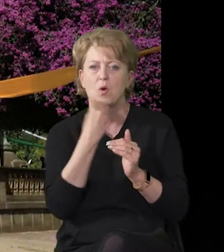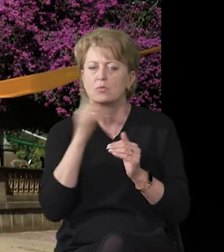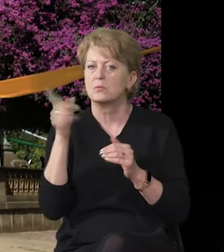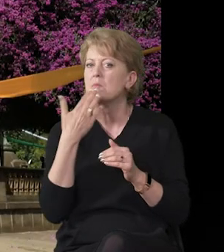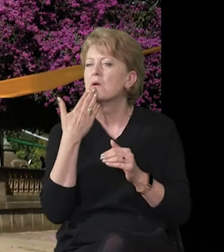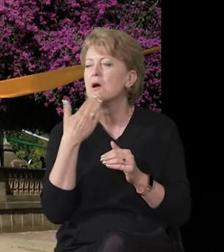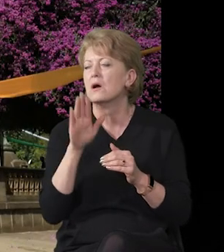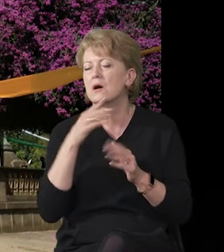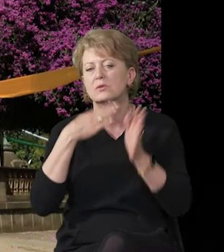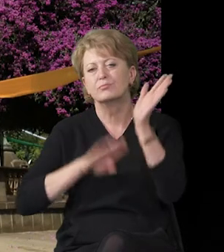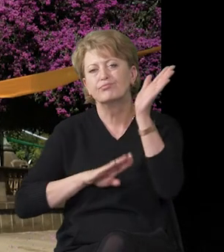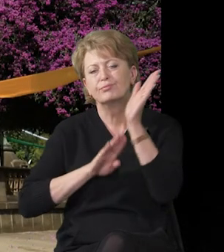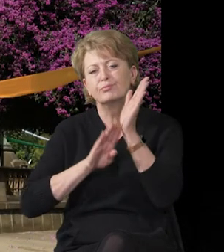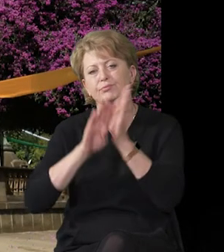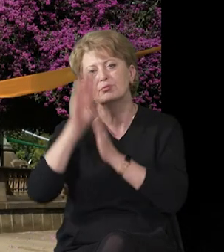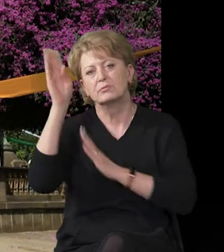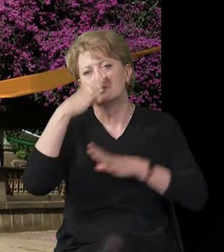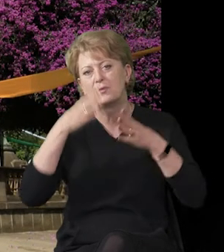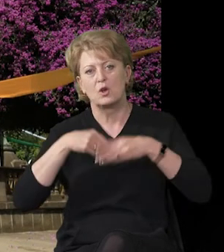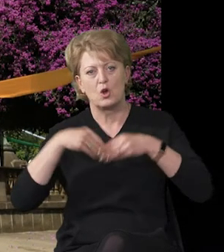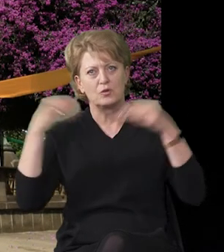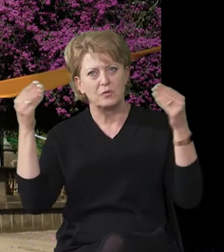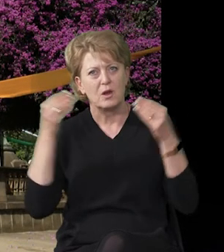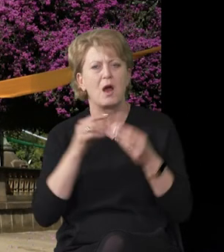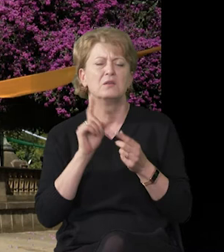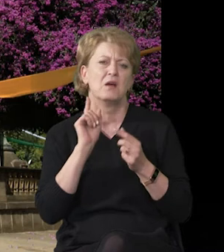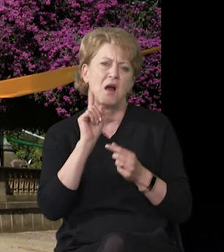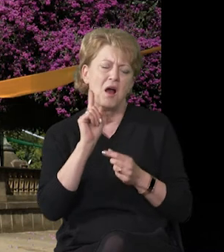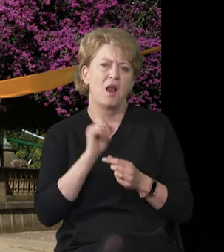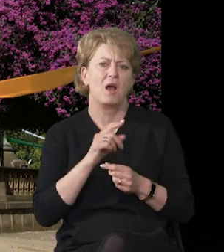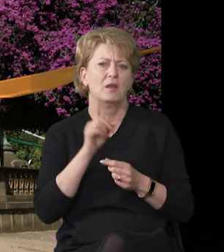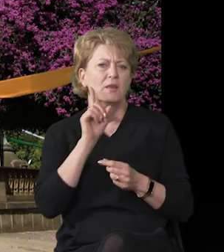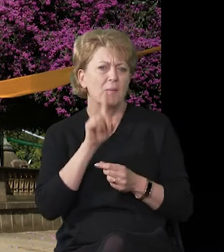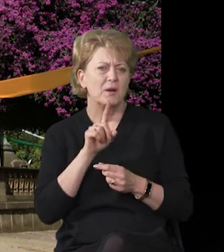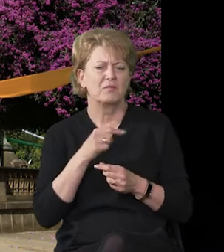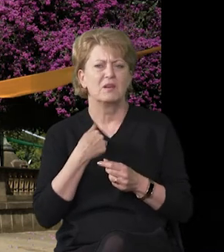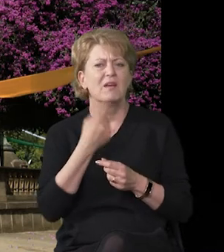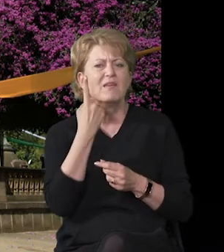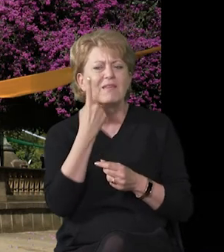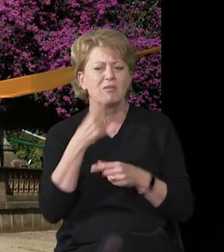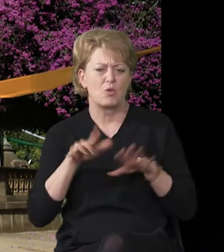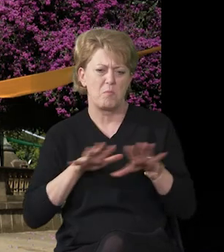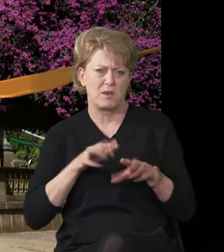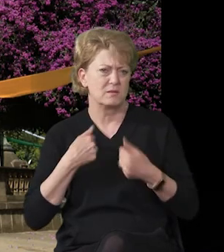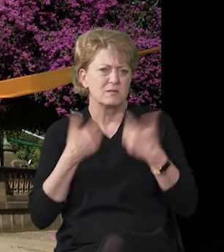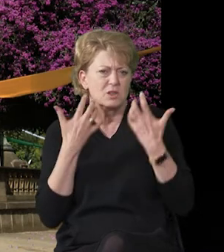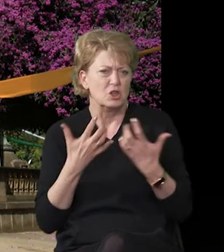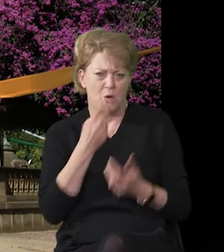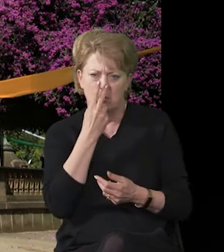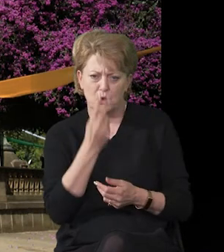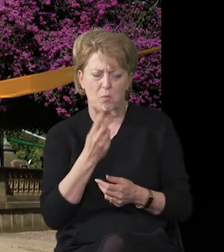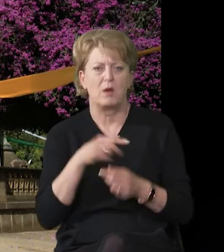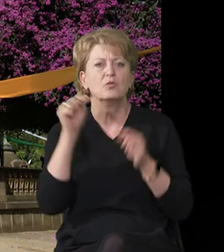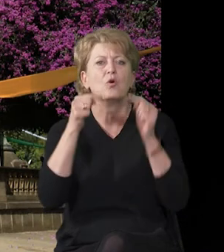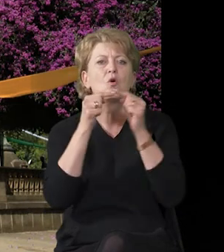się miasto. Ale w zasadzie jedynym takim miejscem, które sobie założyłem, że odwiedzę, był